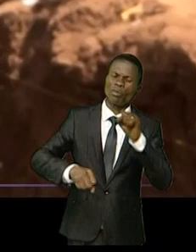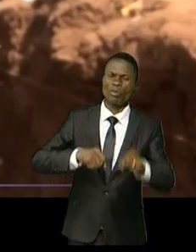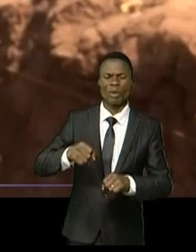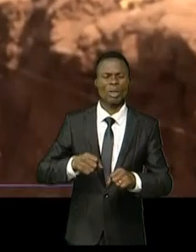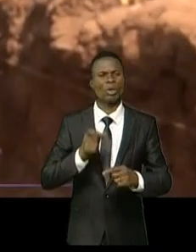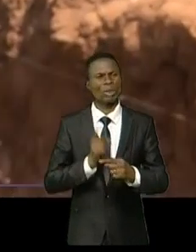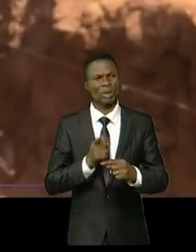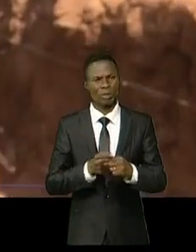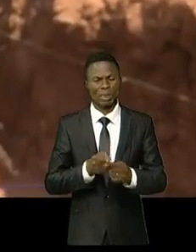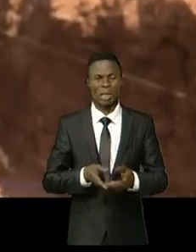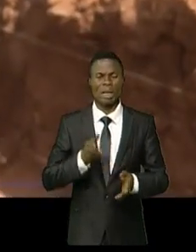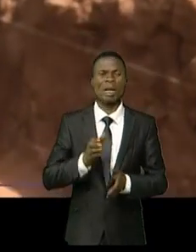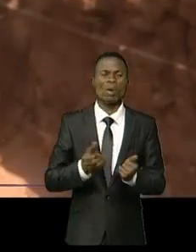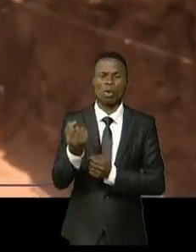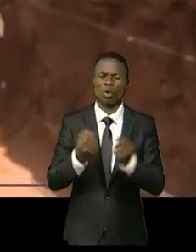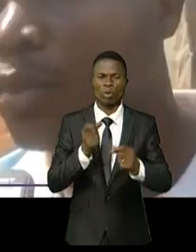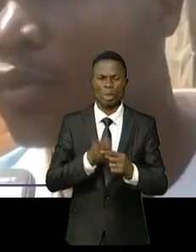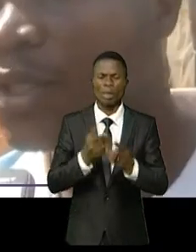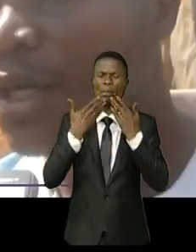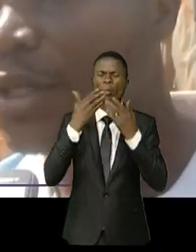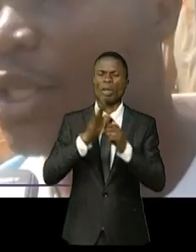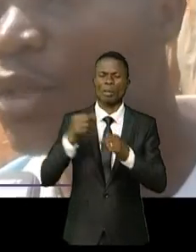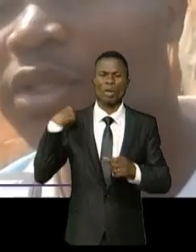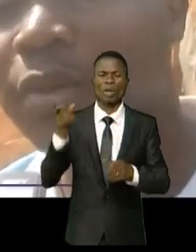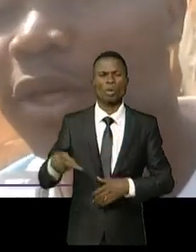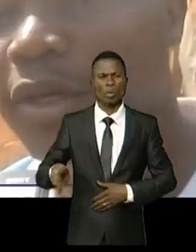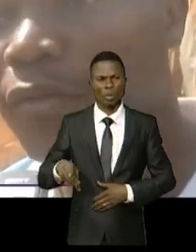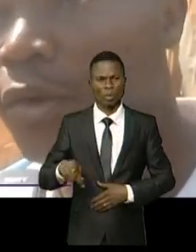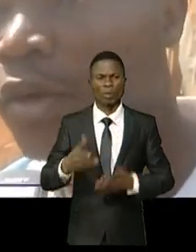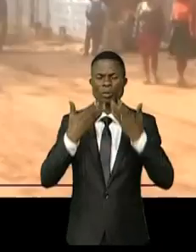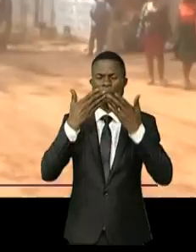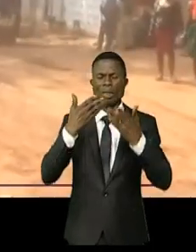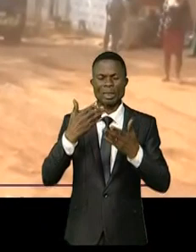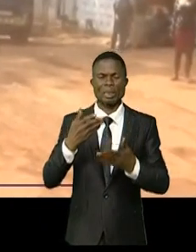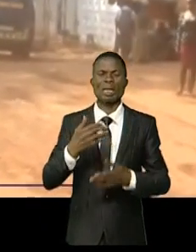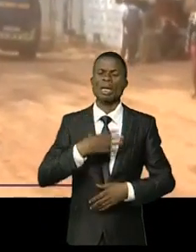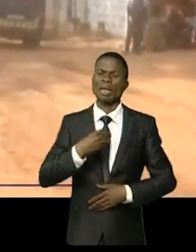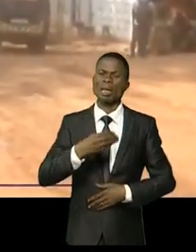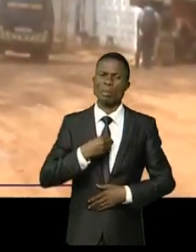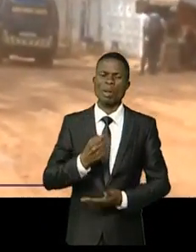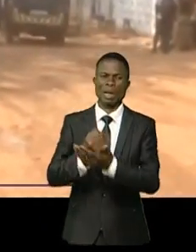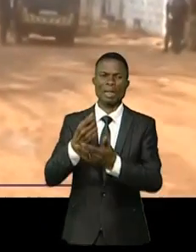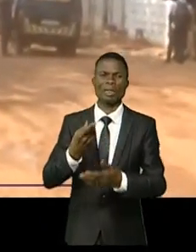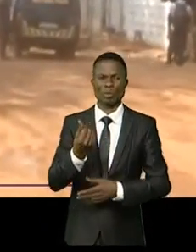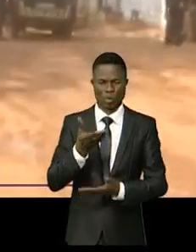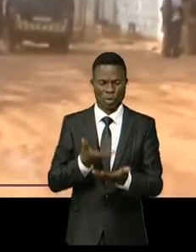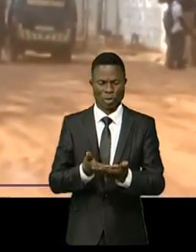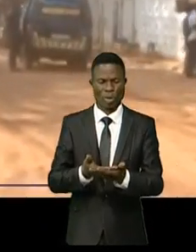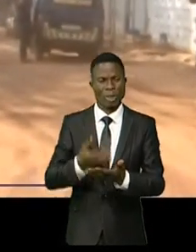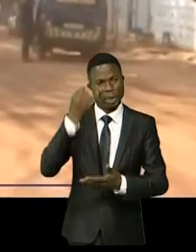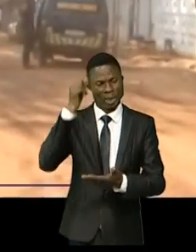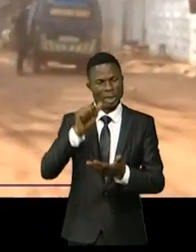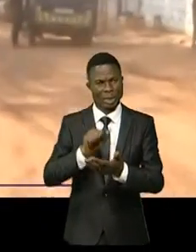de Panzi. En tout cas, je remercie le gouvernement provincial, je remercie les bailleurs des fonds. Et tout autre membre qui aurait cet avis